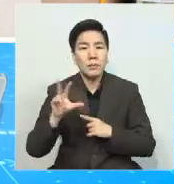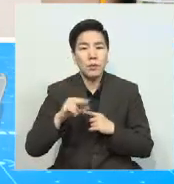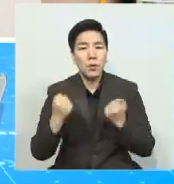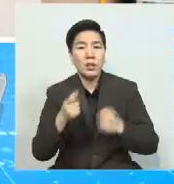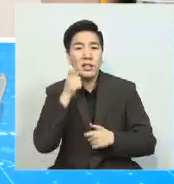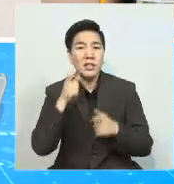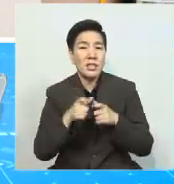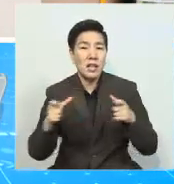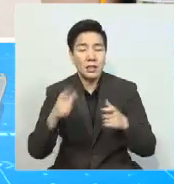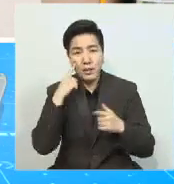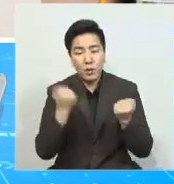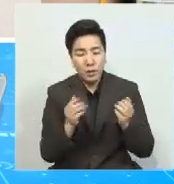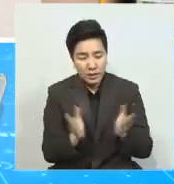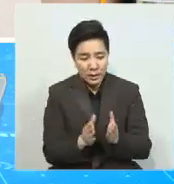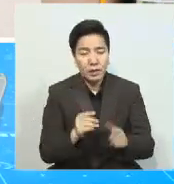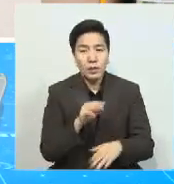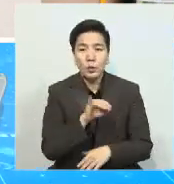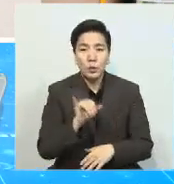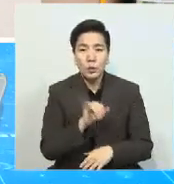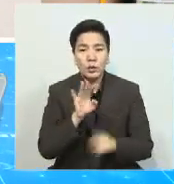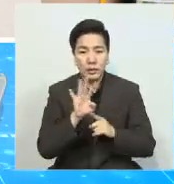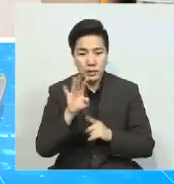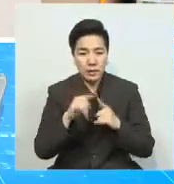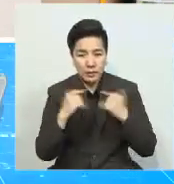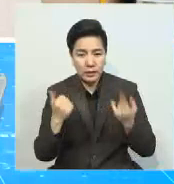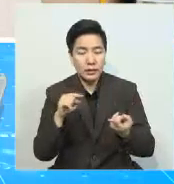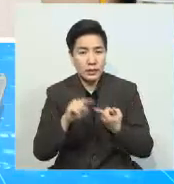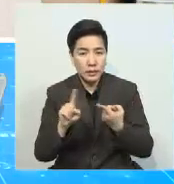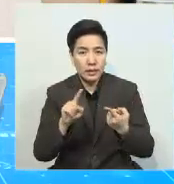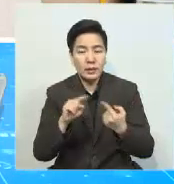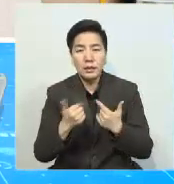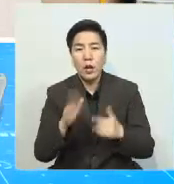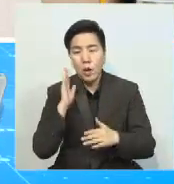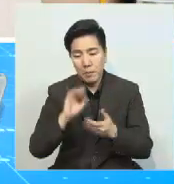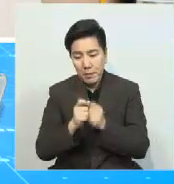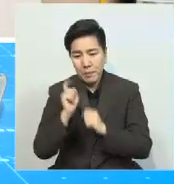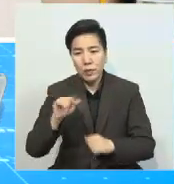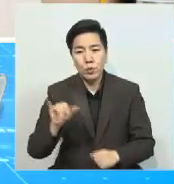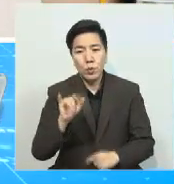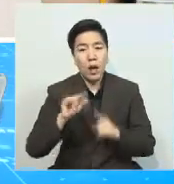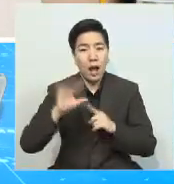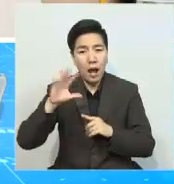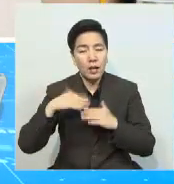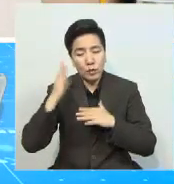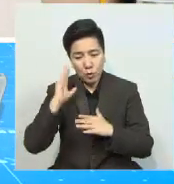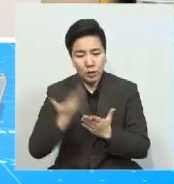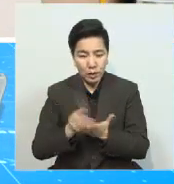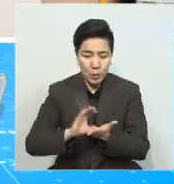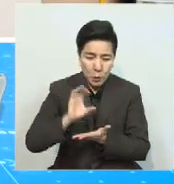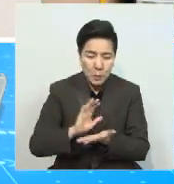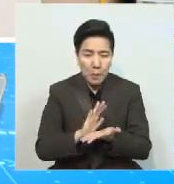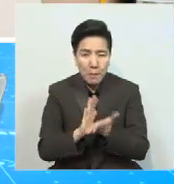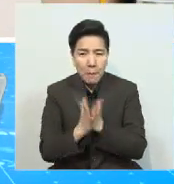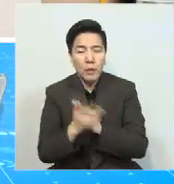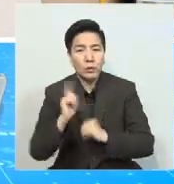ถใหญ่และรถเล็กก็เป็นยูโร4อยู่เรากำลังค่อยๆแต่ทยอยปรับเป็นยูโร5แต่ก็ต้องใช้เวลาเพราะการลงทุนการปรับ